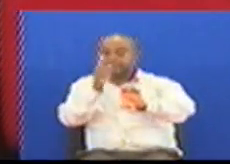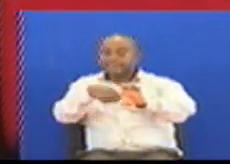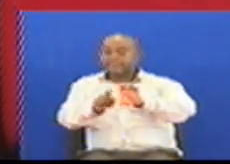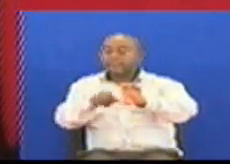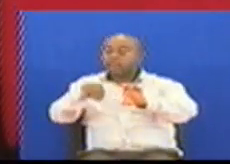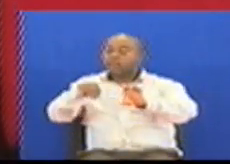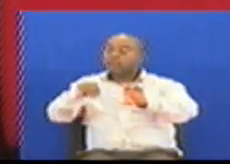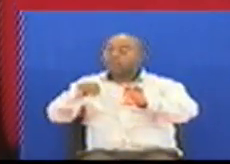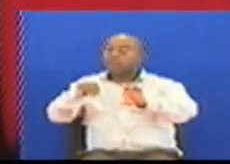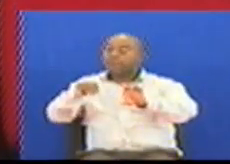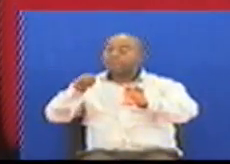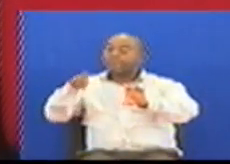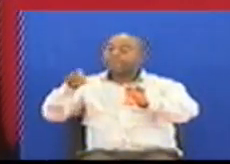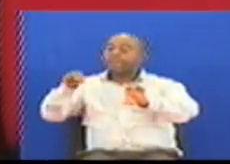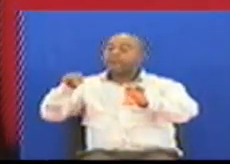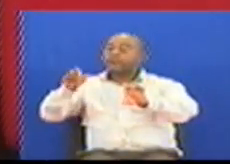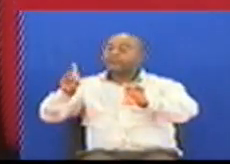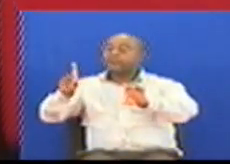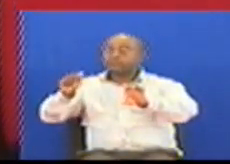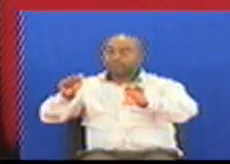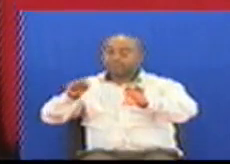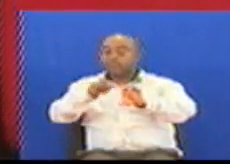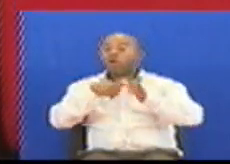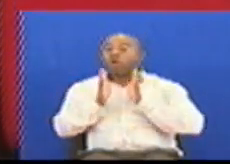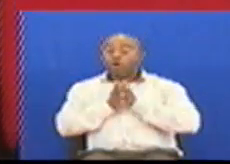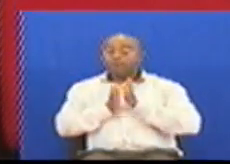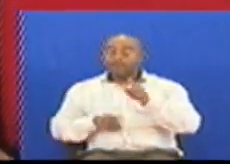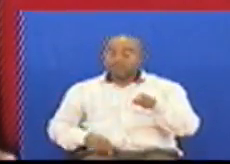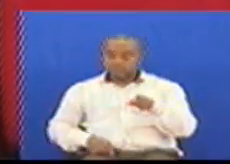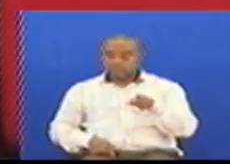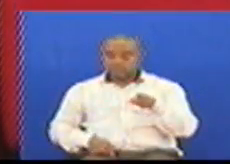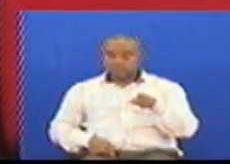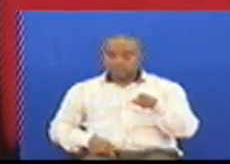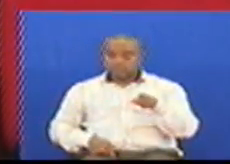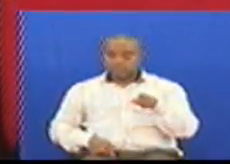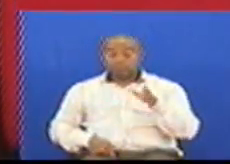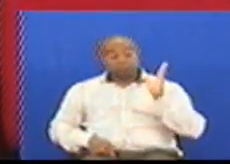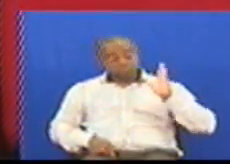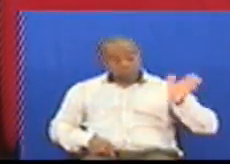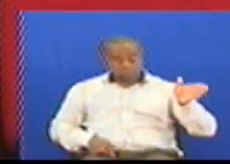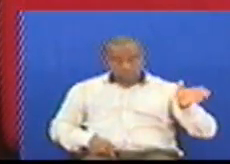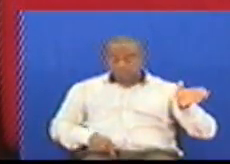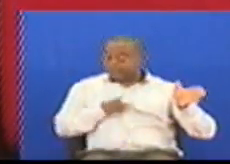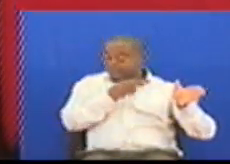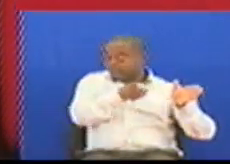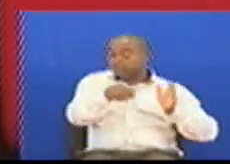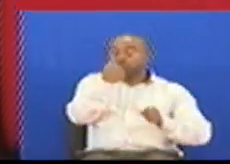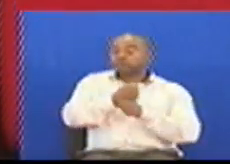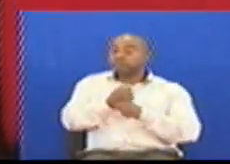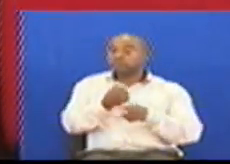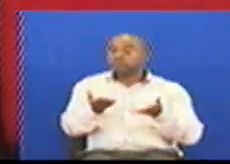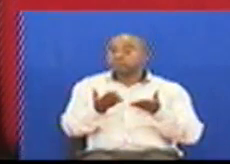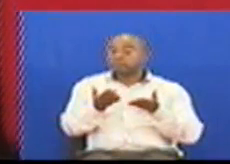ya Mpanda mjini. Niombe sana mheshimiwa waziri, shughulikia hizo fedha ziweze kufika